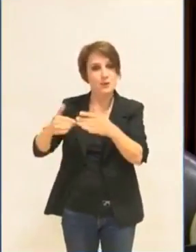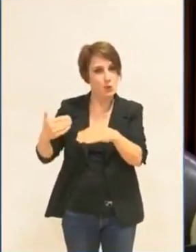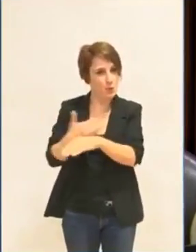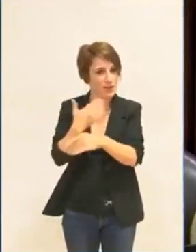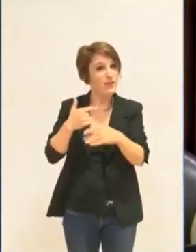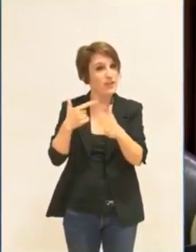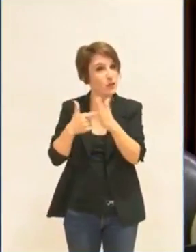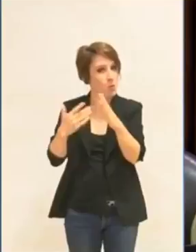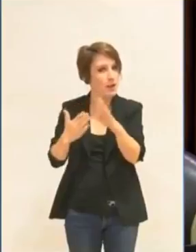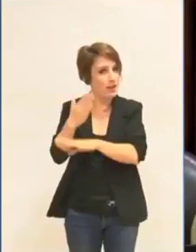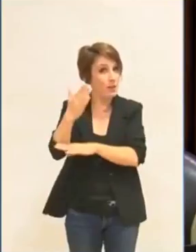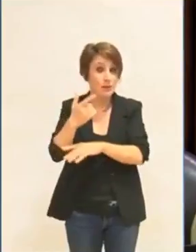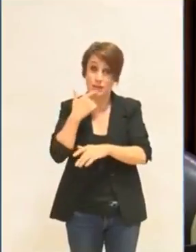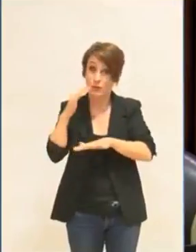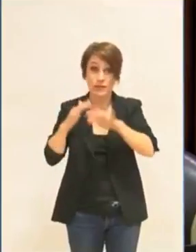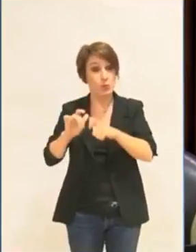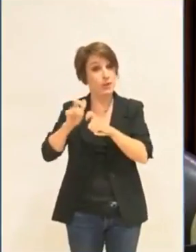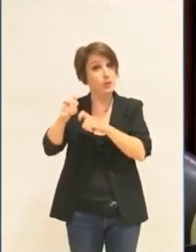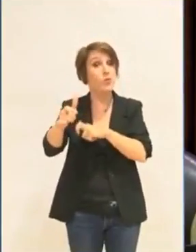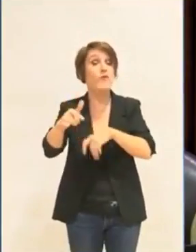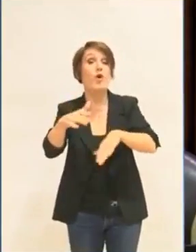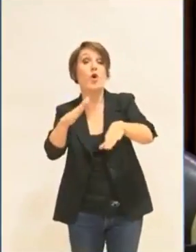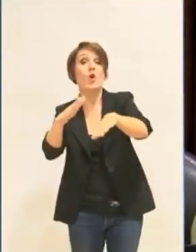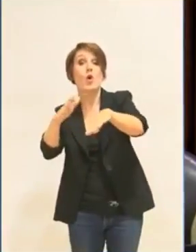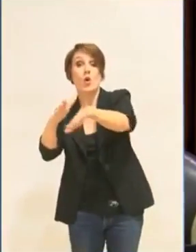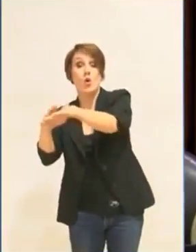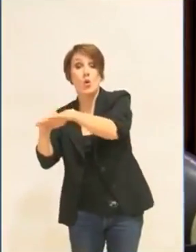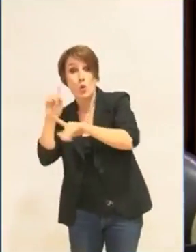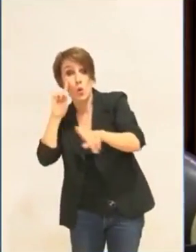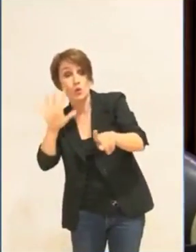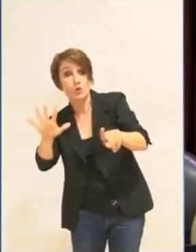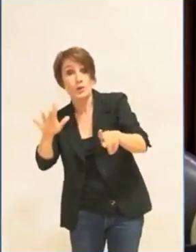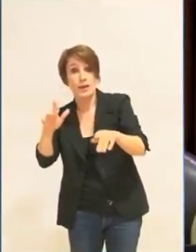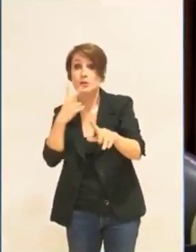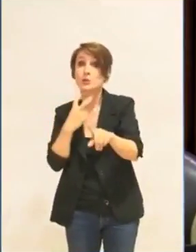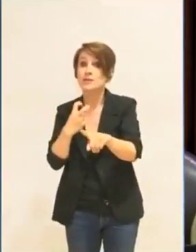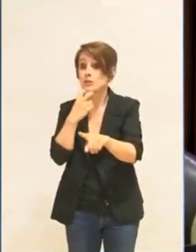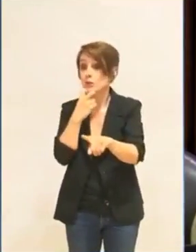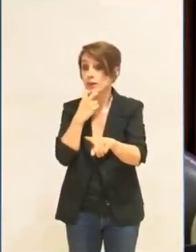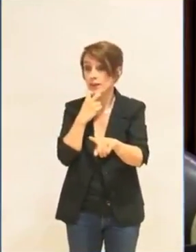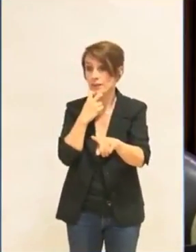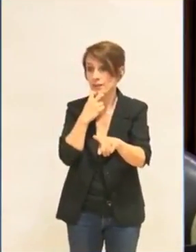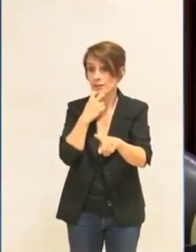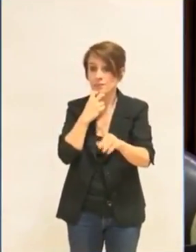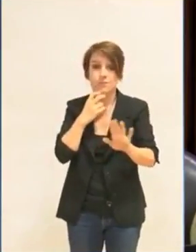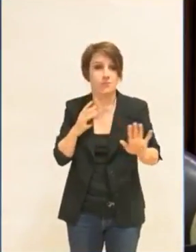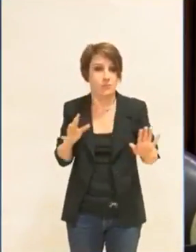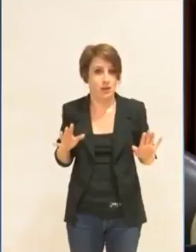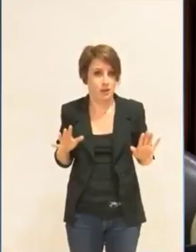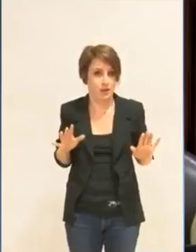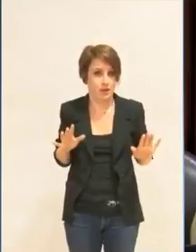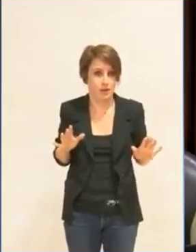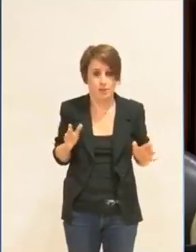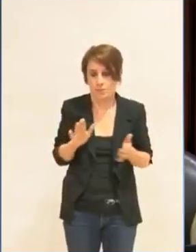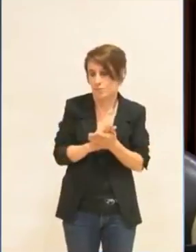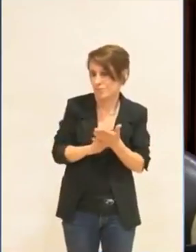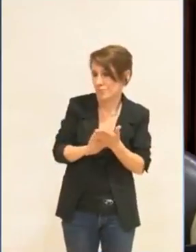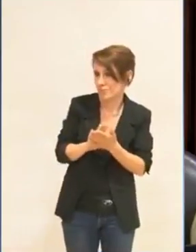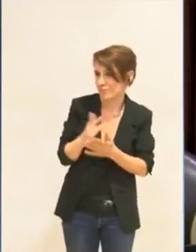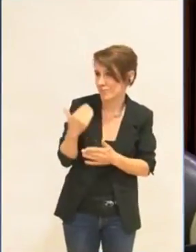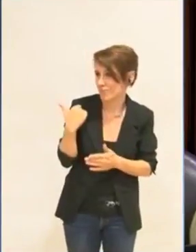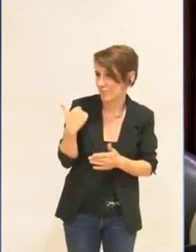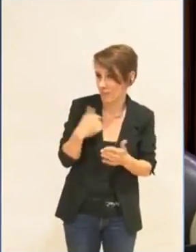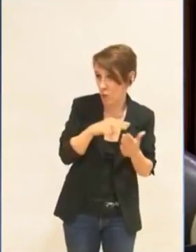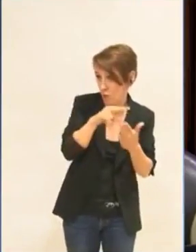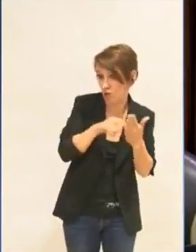citoyenne. Je ne vous demande pas de vous prononcer puisque la juridiction qui doit le faire ne l'a toujours pas fait. Mais nous avons lu, parce